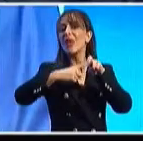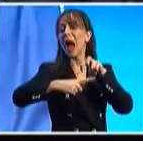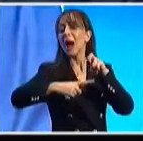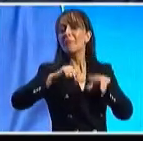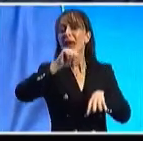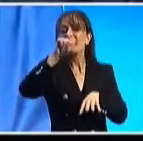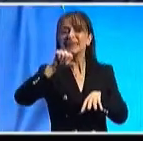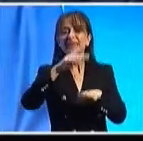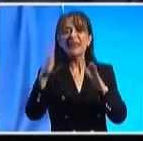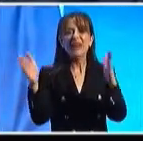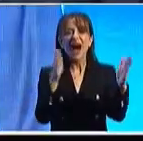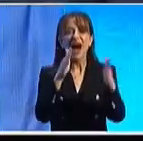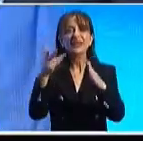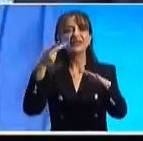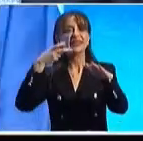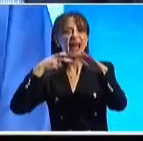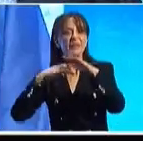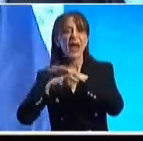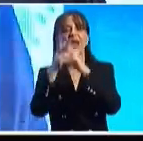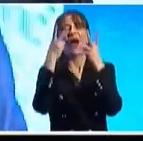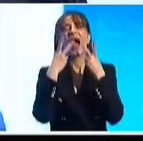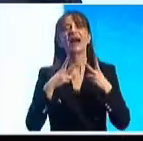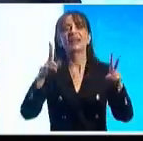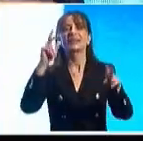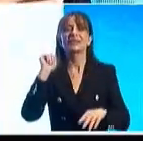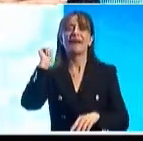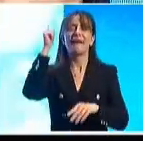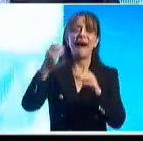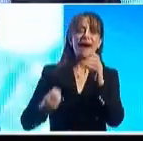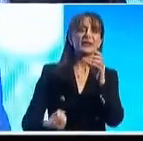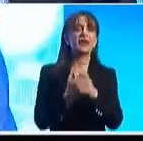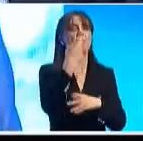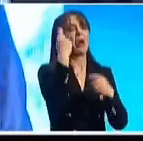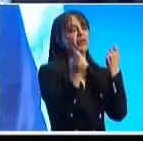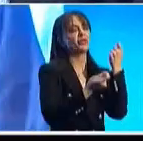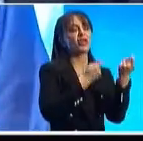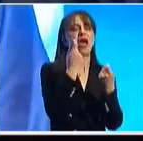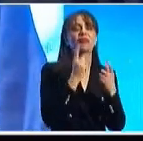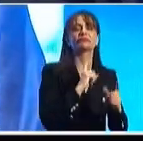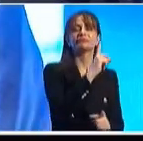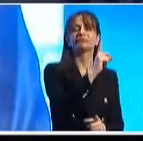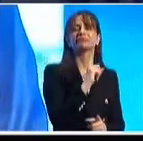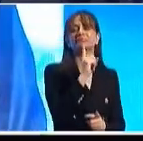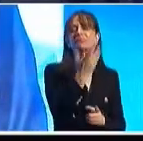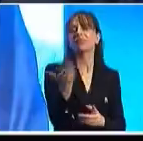hizmete sokacağız ve her sabah işine okuluna